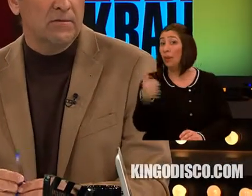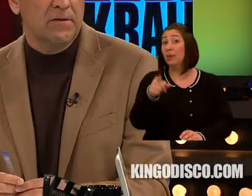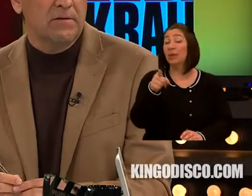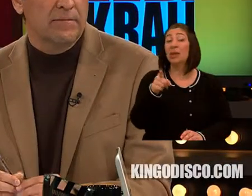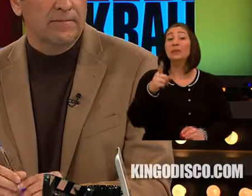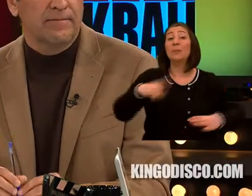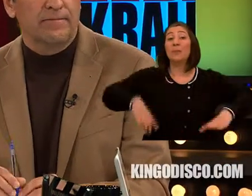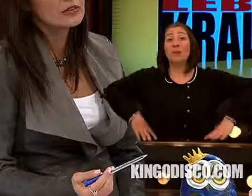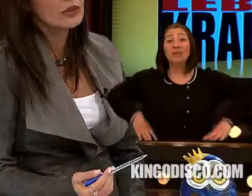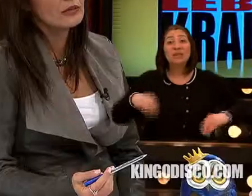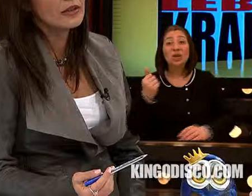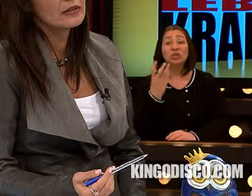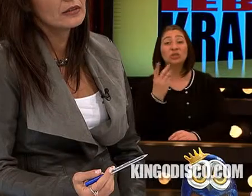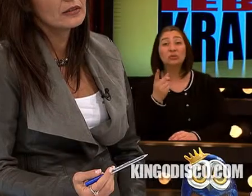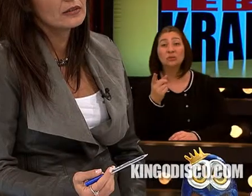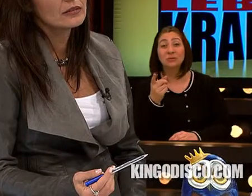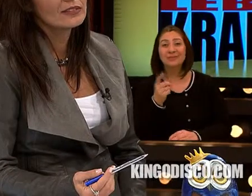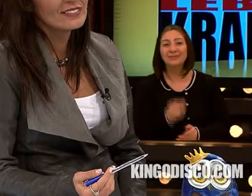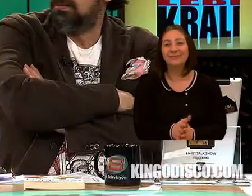sizin beliniz için, kaç Okan Bey?